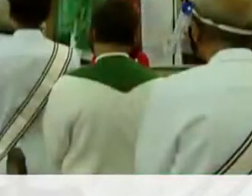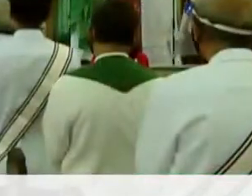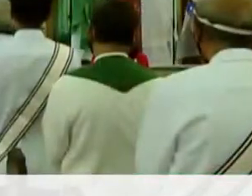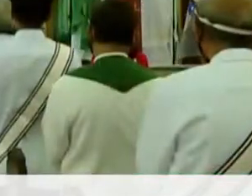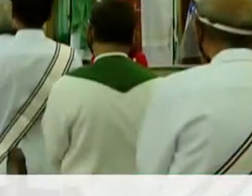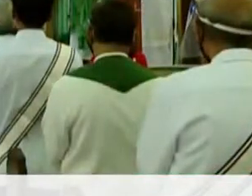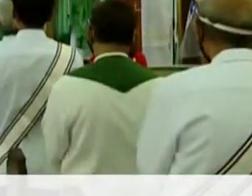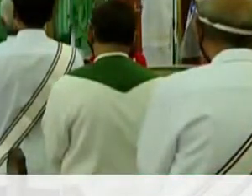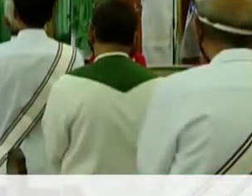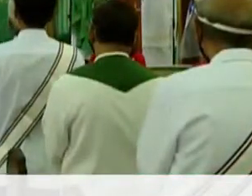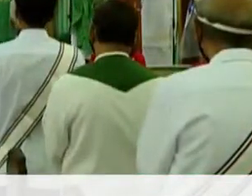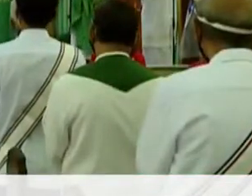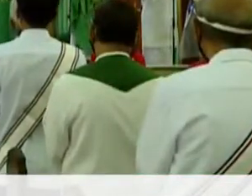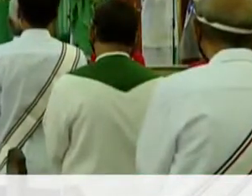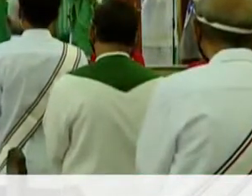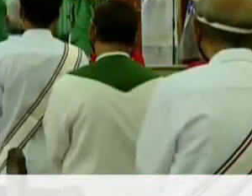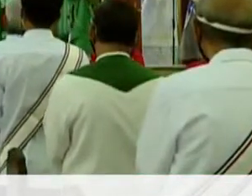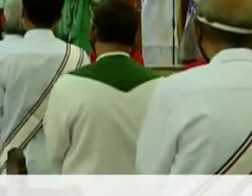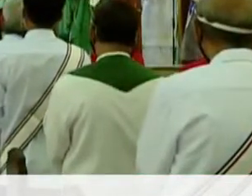Alleluia,